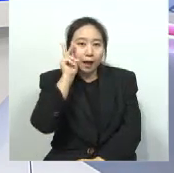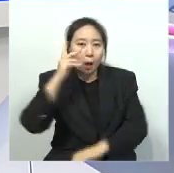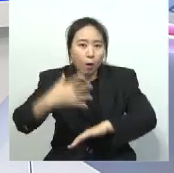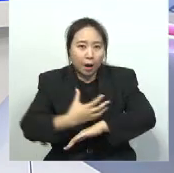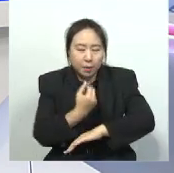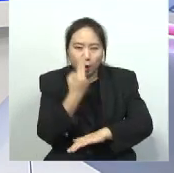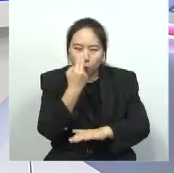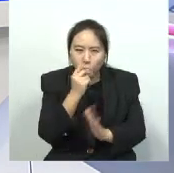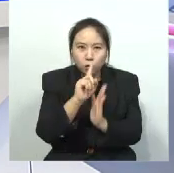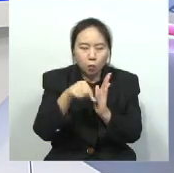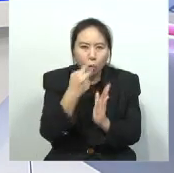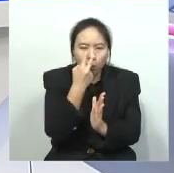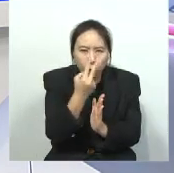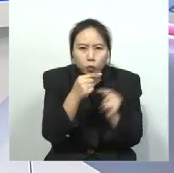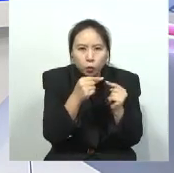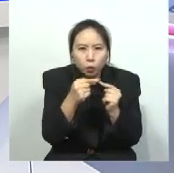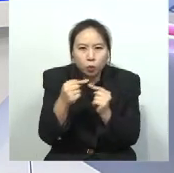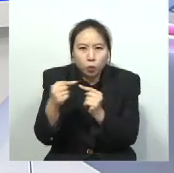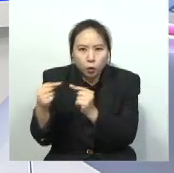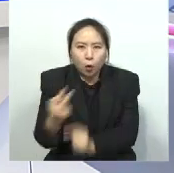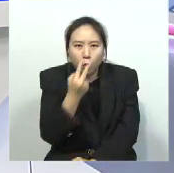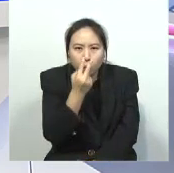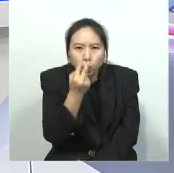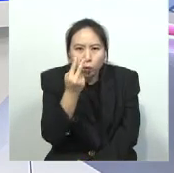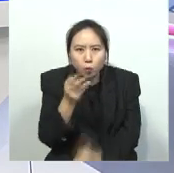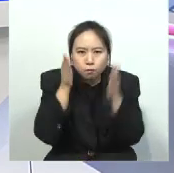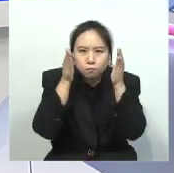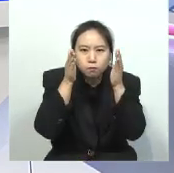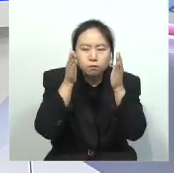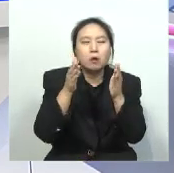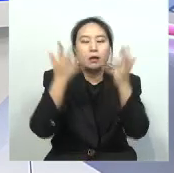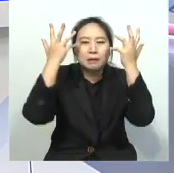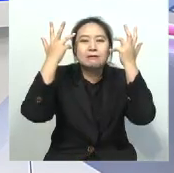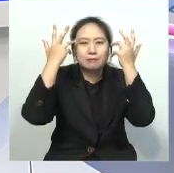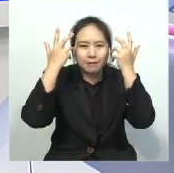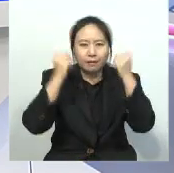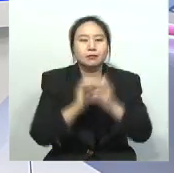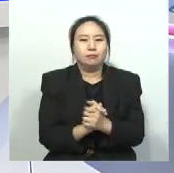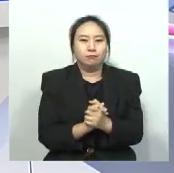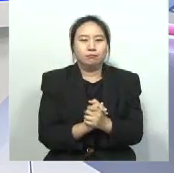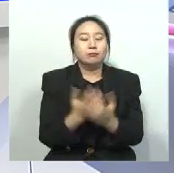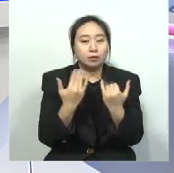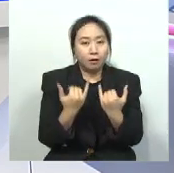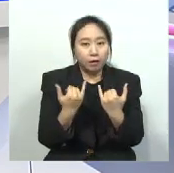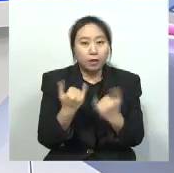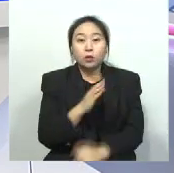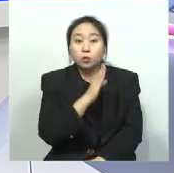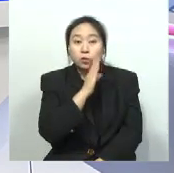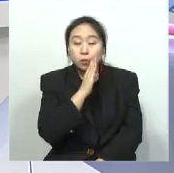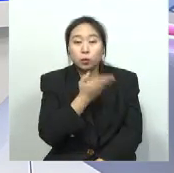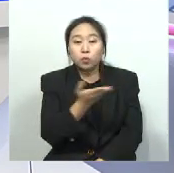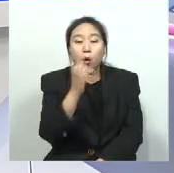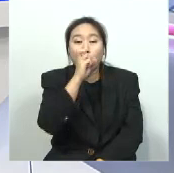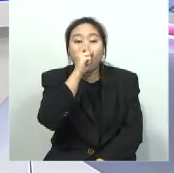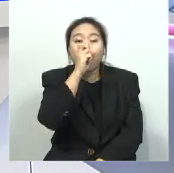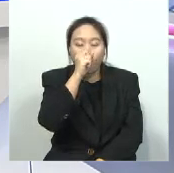การเมืองแบบชั่วโมงต่อชั่วโมงบางคนดูกันเป็นนาทีต่อนาที มันเครียดเกินไปมันง่ายเน า ะ แล้วก็เสพกันเยอะเกินไปเพราะนั้นเขาบอกว่าถ้าเป็นไปได้เนี่ยล